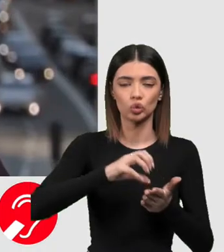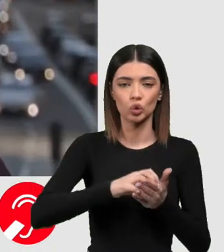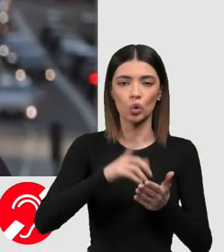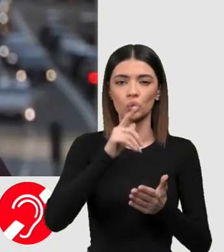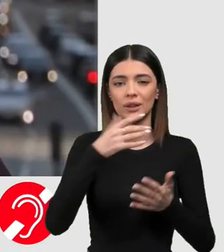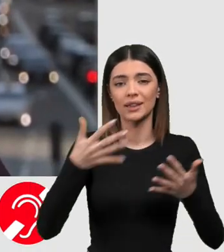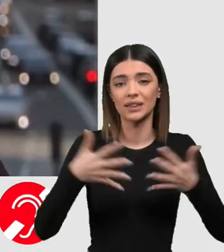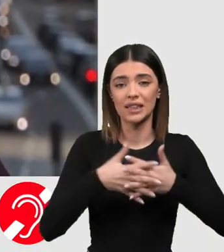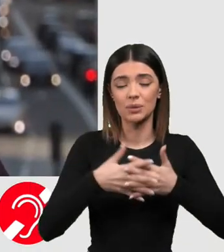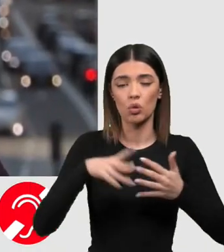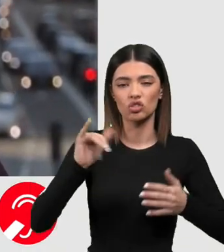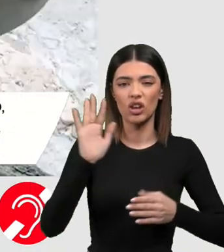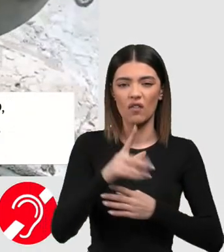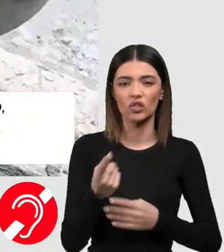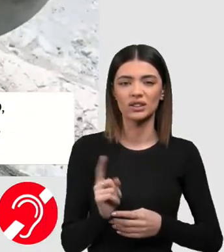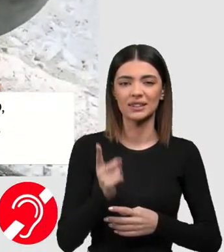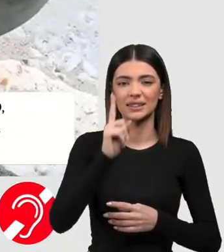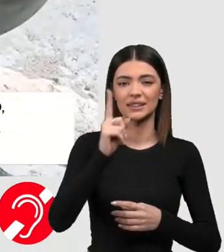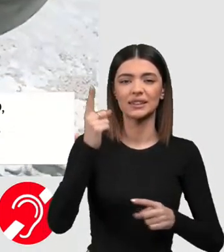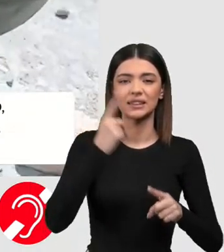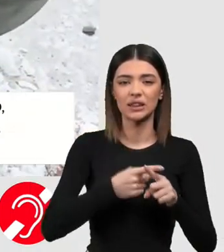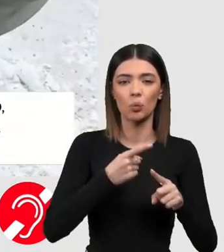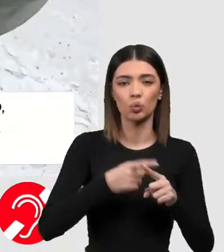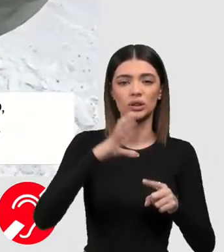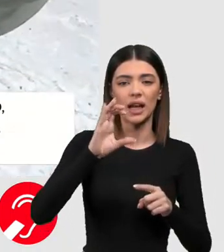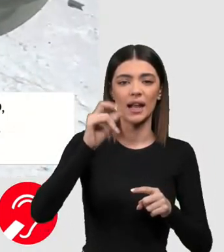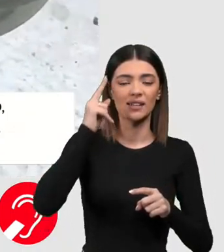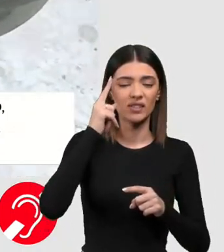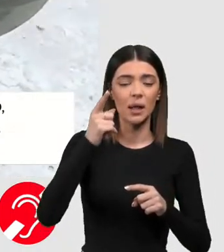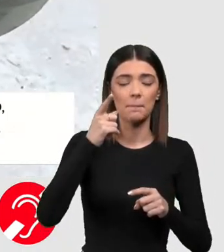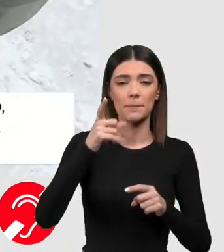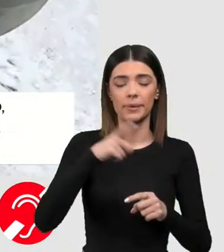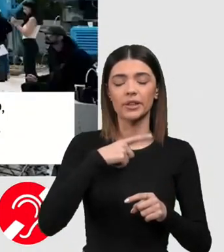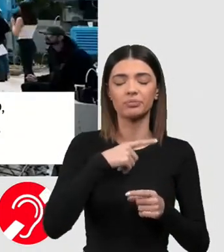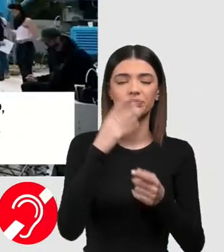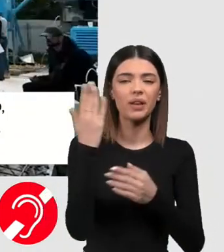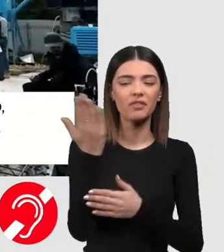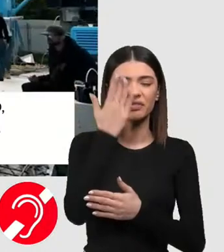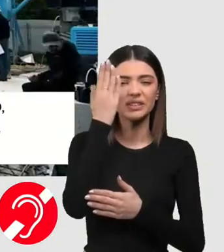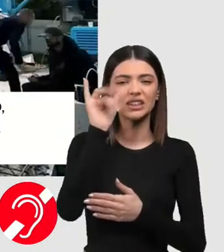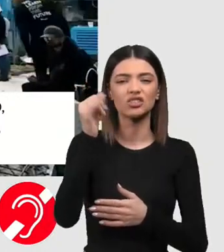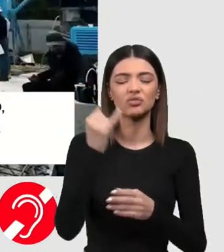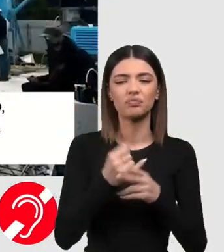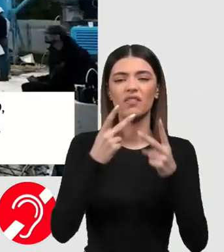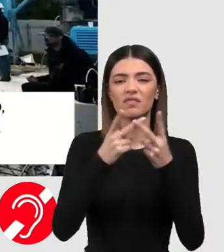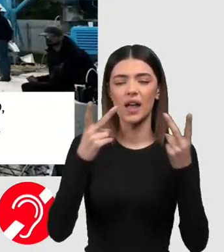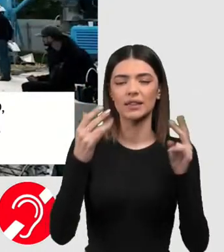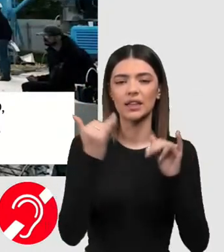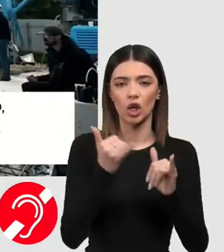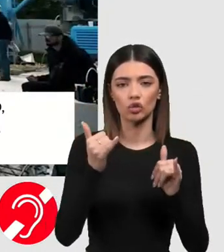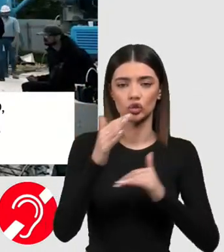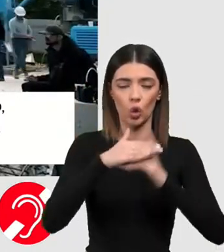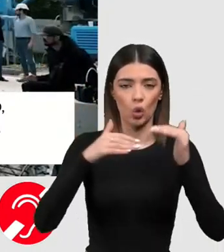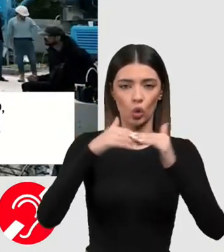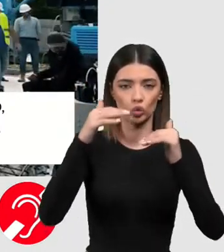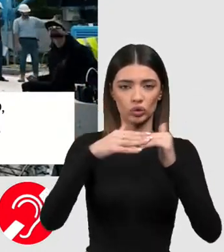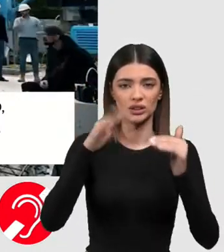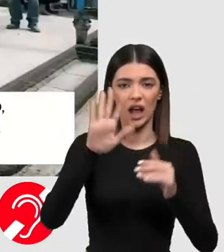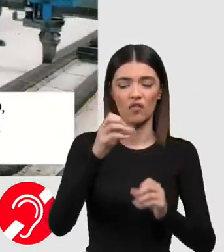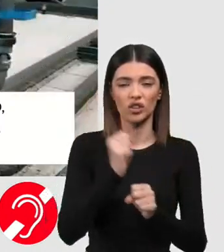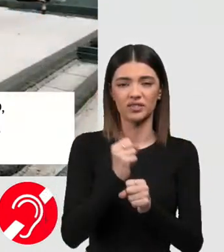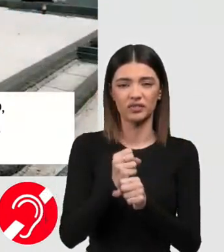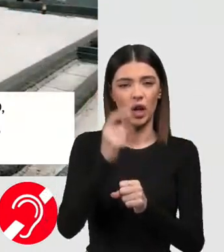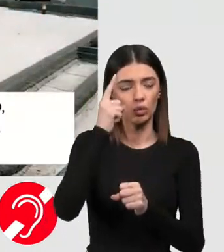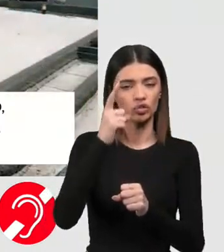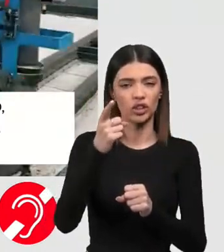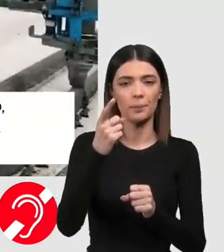conflict și a fost ridicată la Lviv ca un simbol al inovației și speranței. Clădirea, edificiul a fost construit